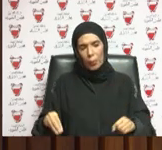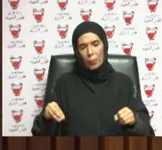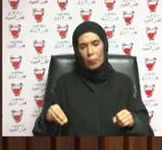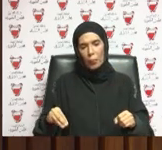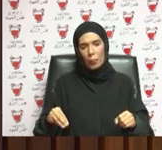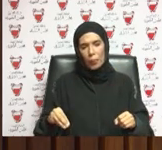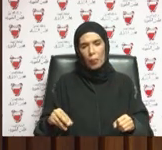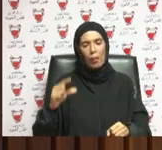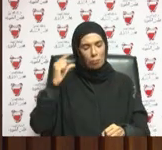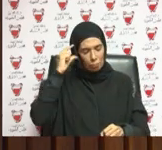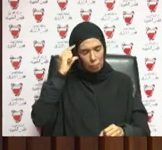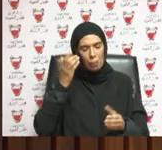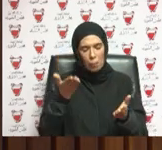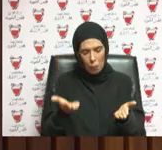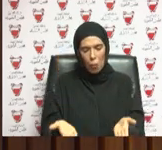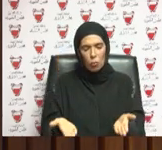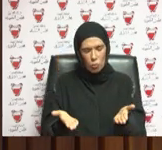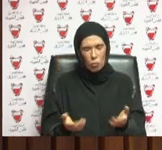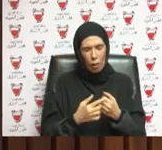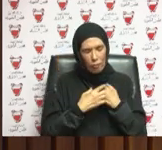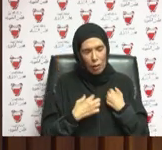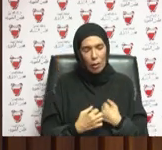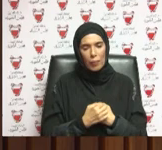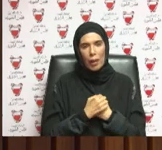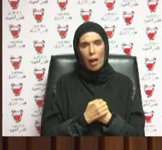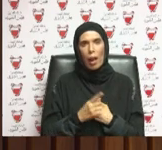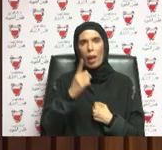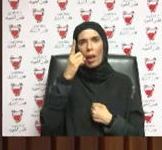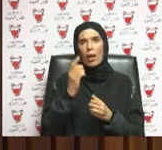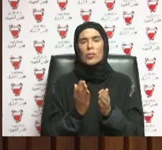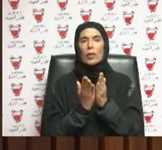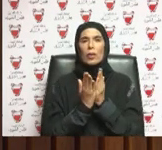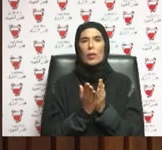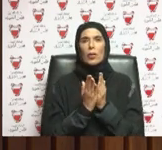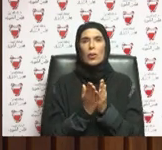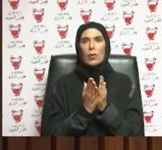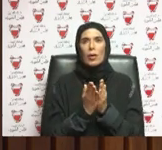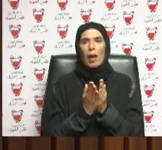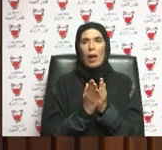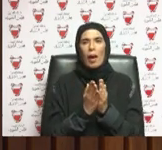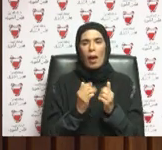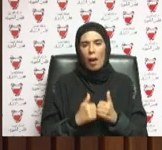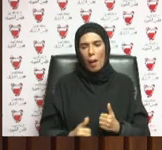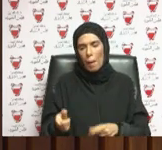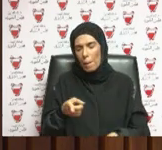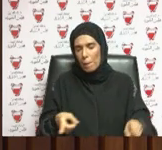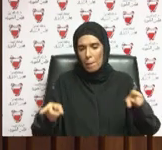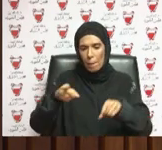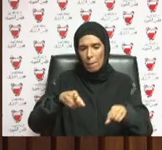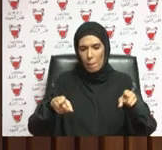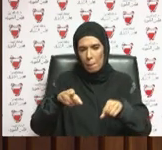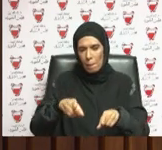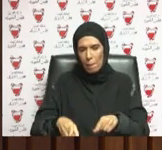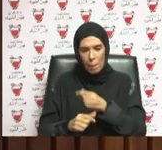ذكراه محفورة في القلوب والوجدان. وندعو الله العلي القدير أن يلهم أهله وذويه وكل محبيه